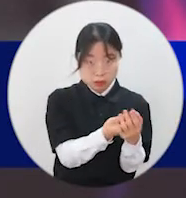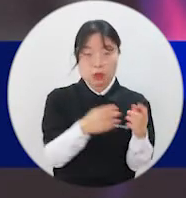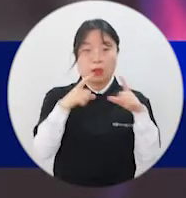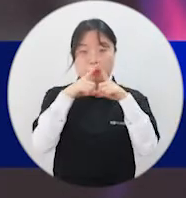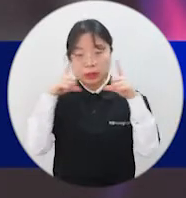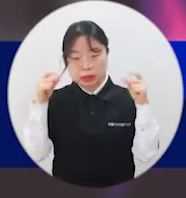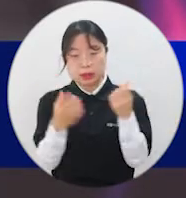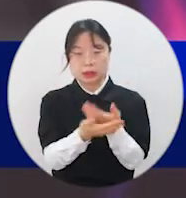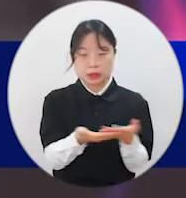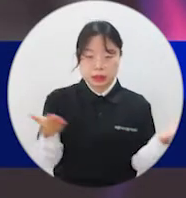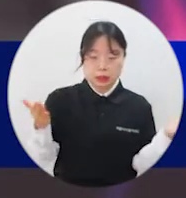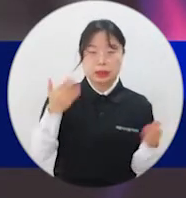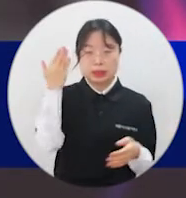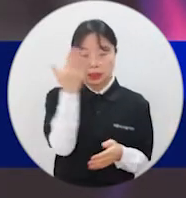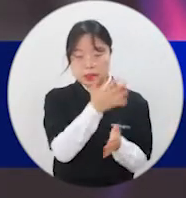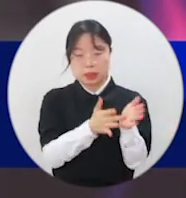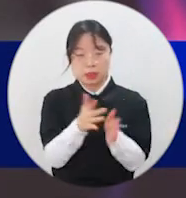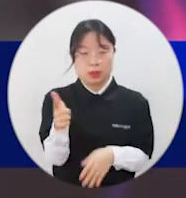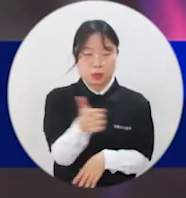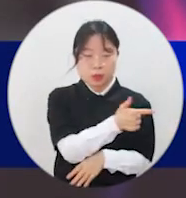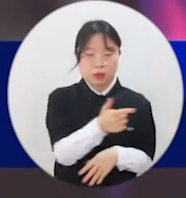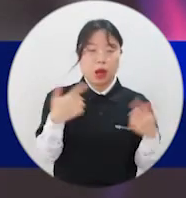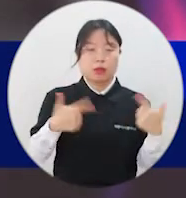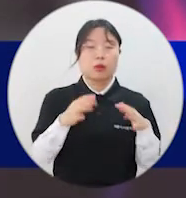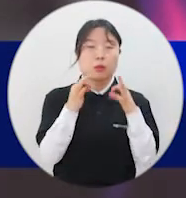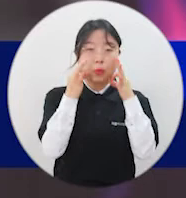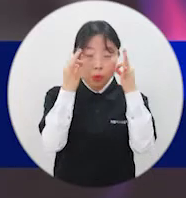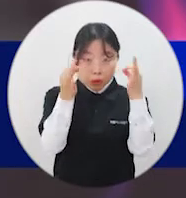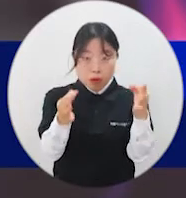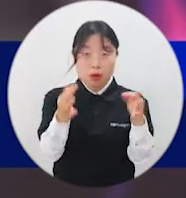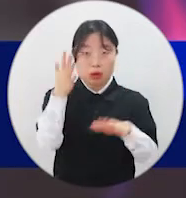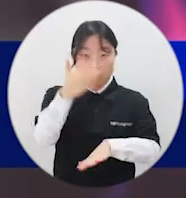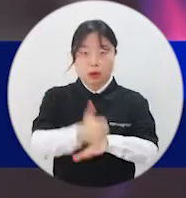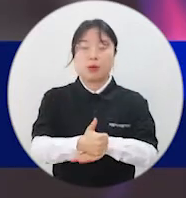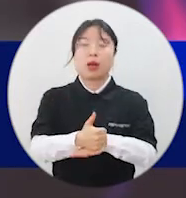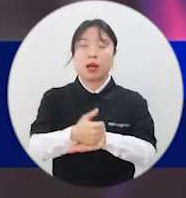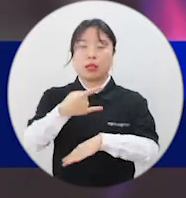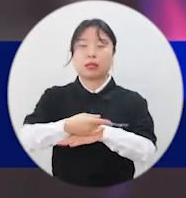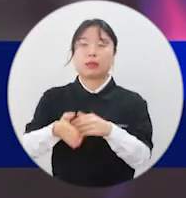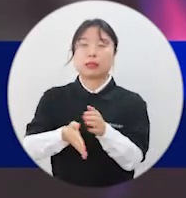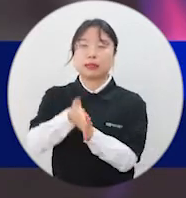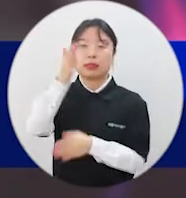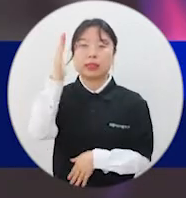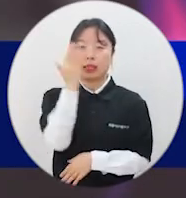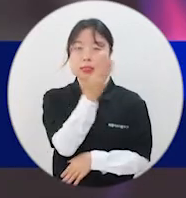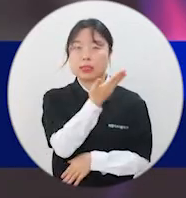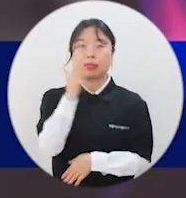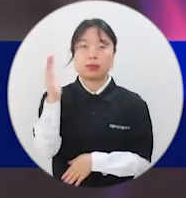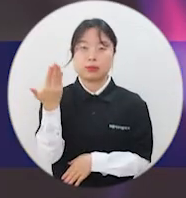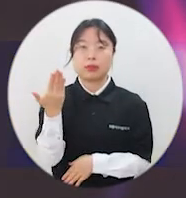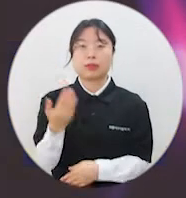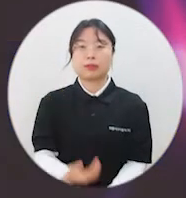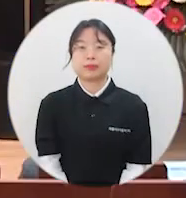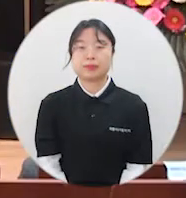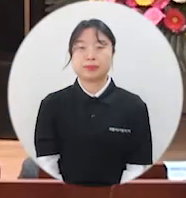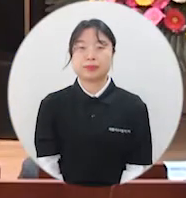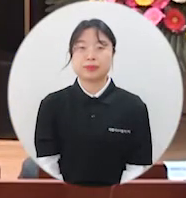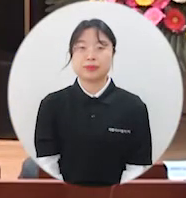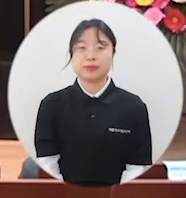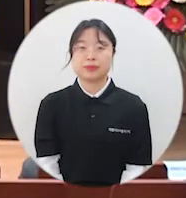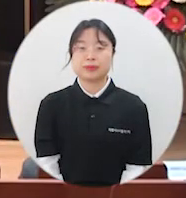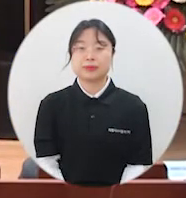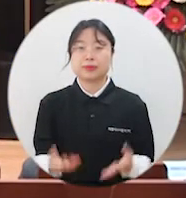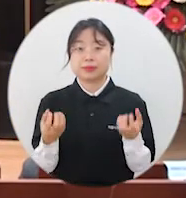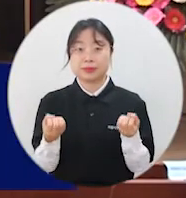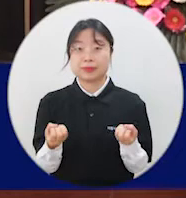배부해가면서 그 수칙을 지킬 수 있도록 여러분들이 노력해 주신 덕분이라고 저는 생각을 합니다.